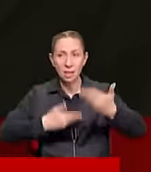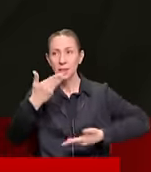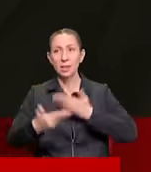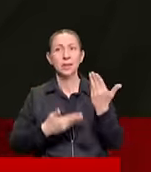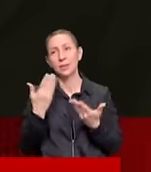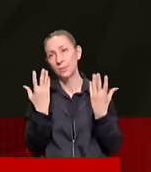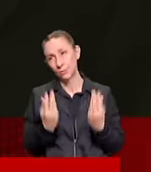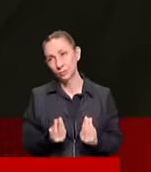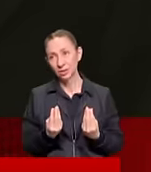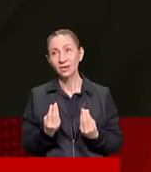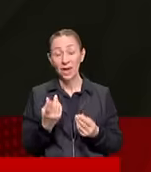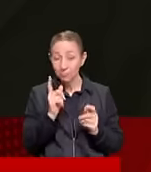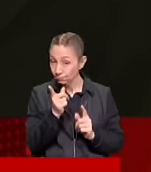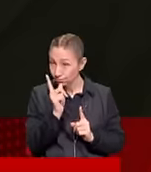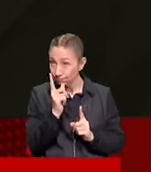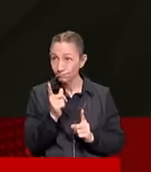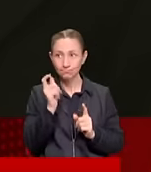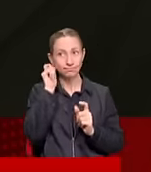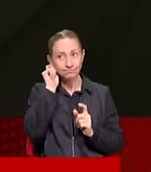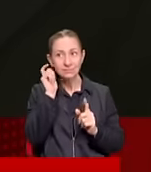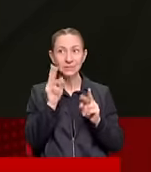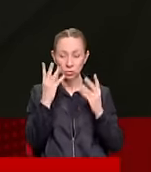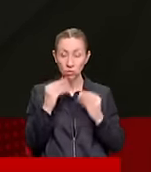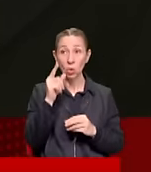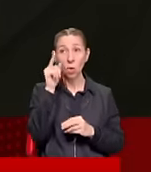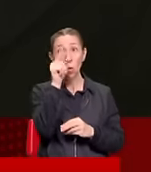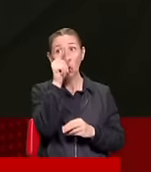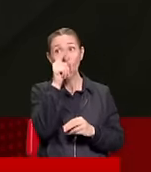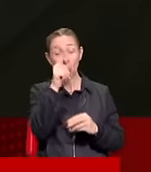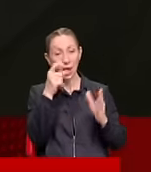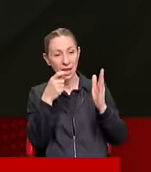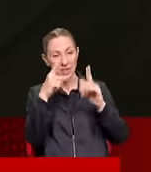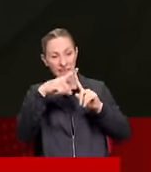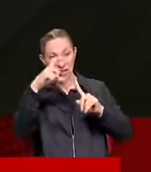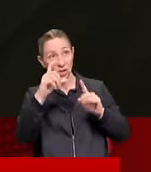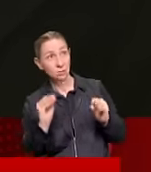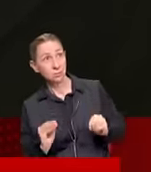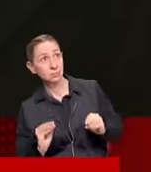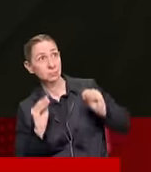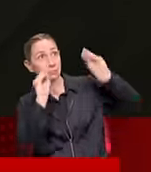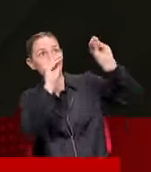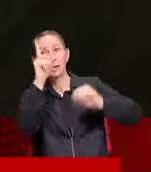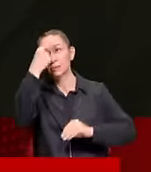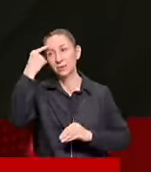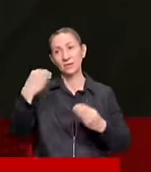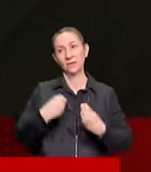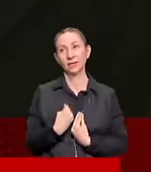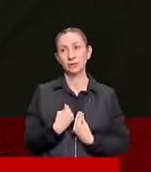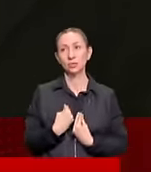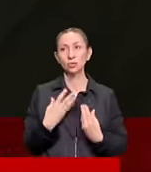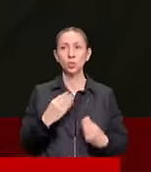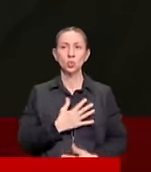ölçsel olacağız ve tembihkar olacağız. Bu noktada oraya onu asmayı Yüce Mevlam bizlere nasip etti.